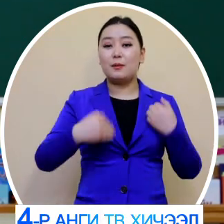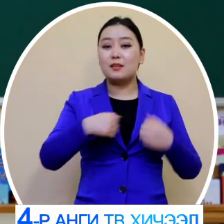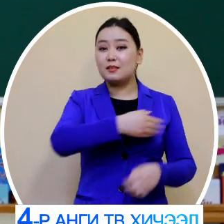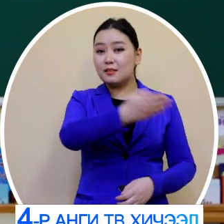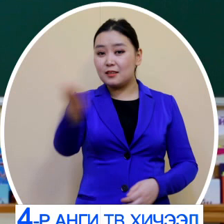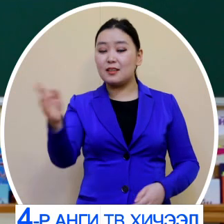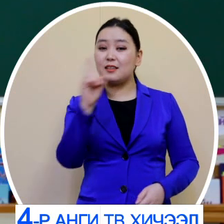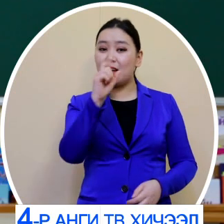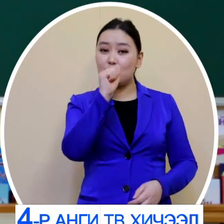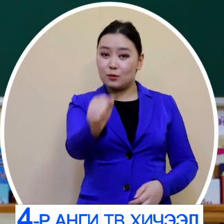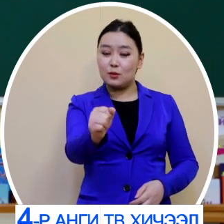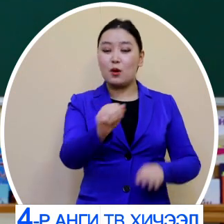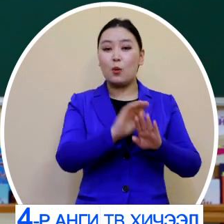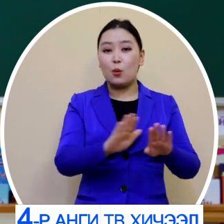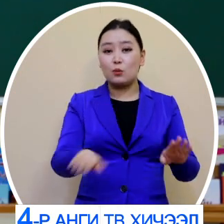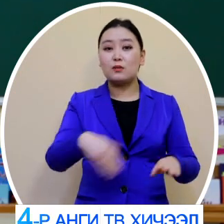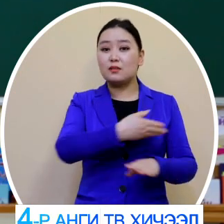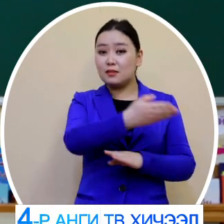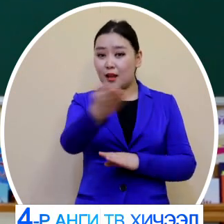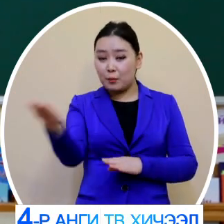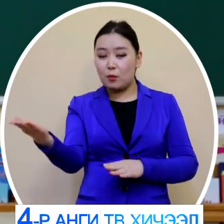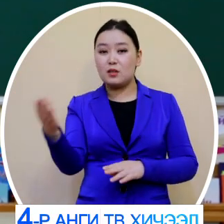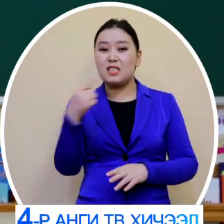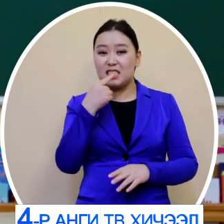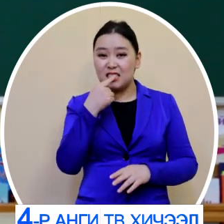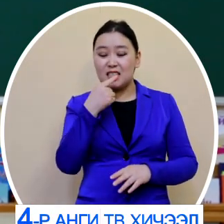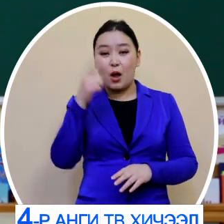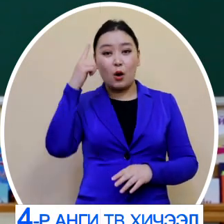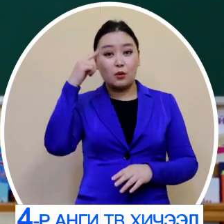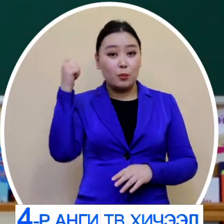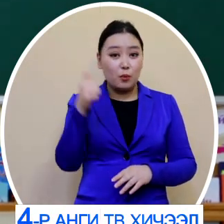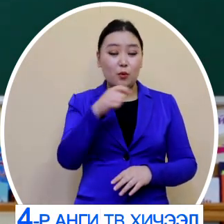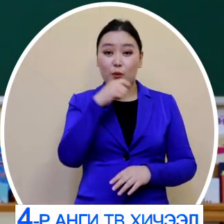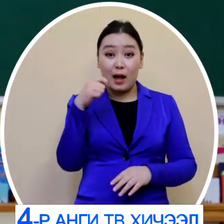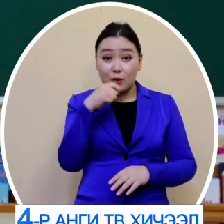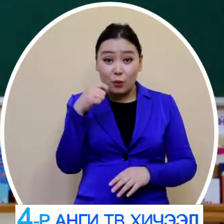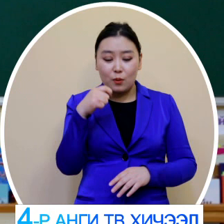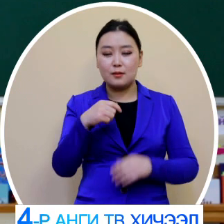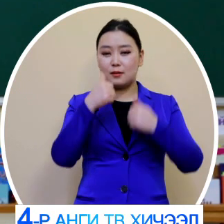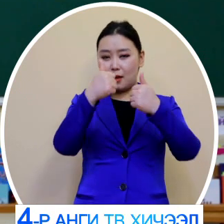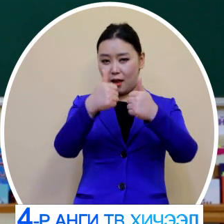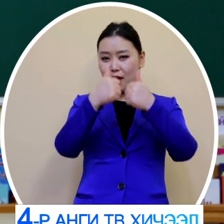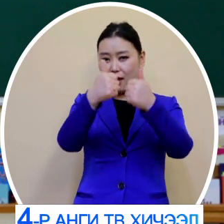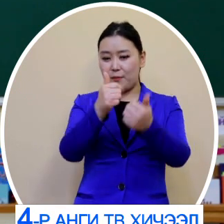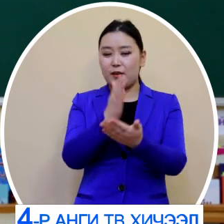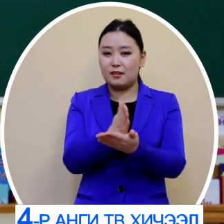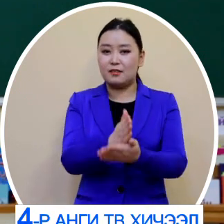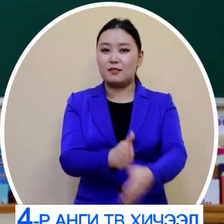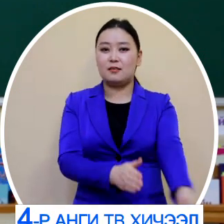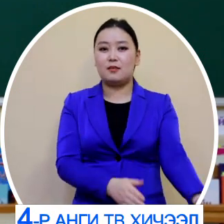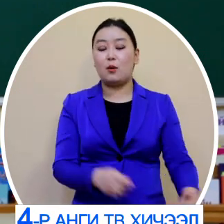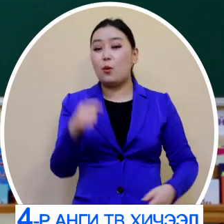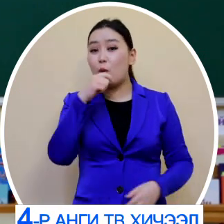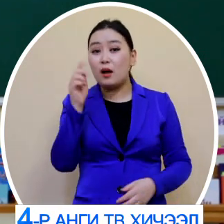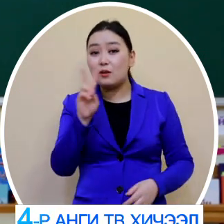асууя. Хүүхдүүд та бүхэн шүдээ өдөр болгон тогтмол угаадаг уу? За, угаадаг бол маш сайн байна.